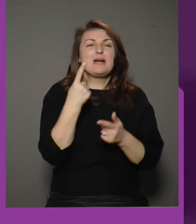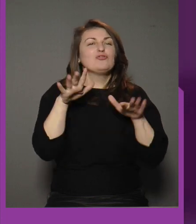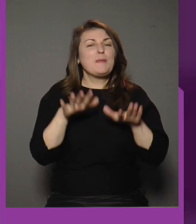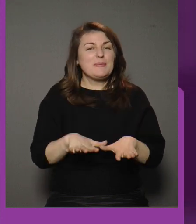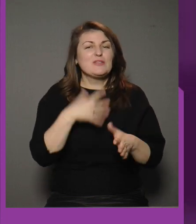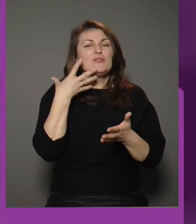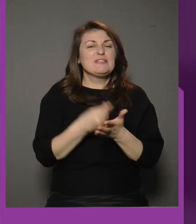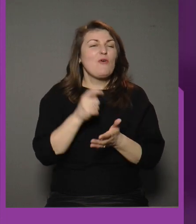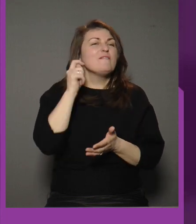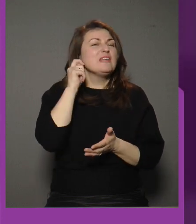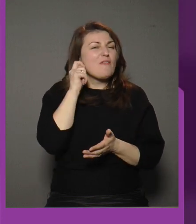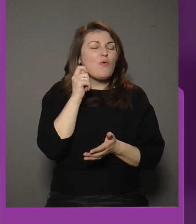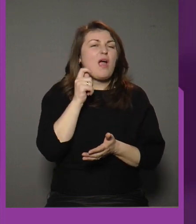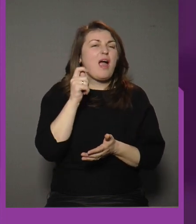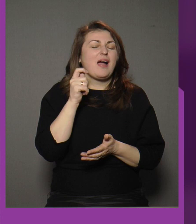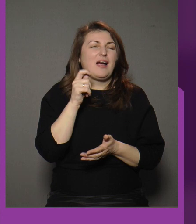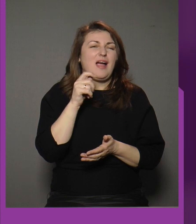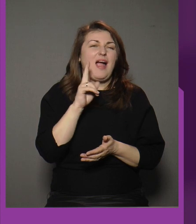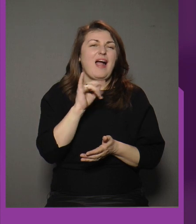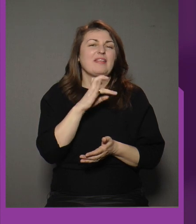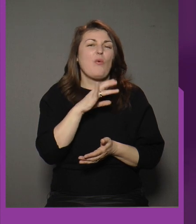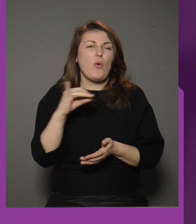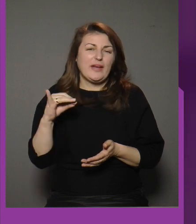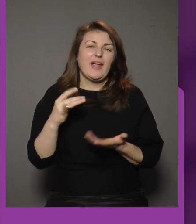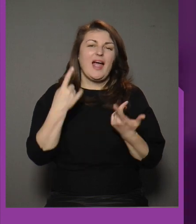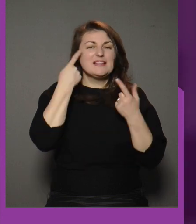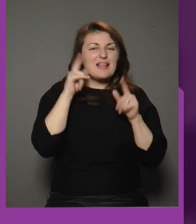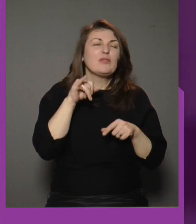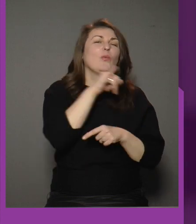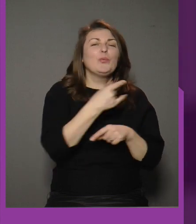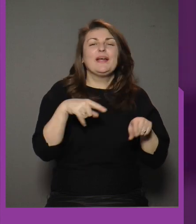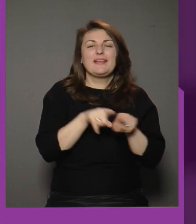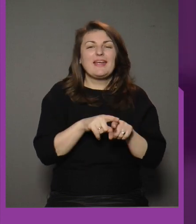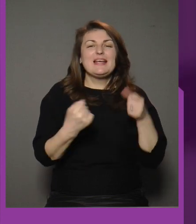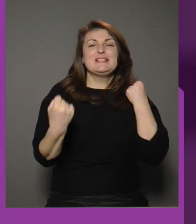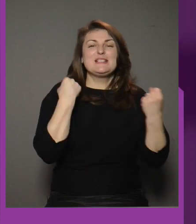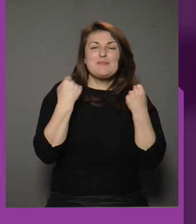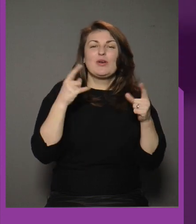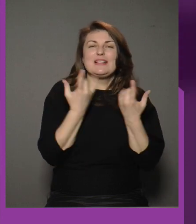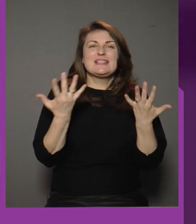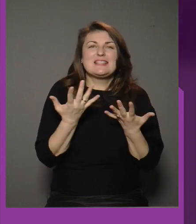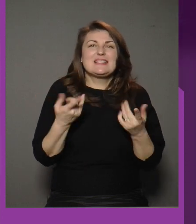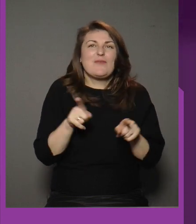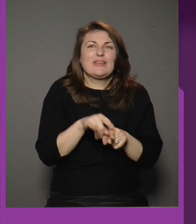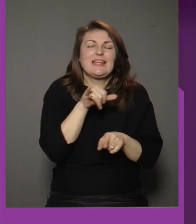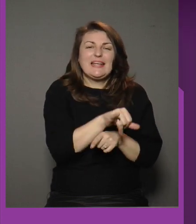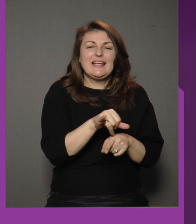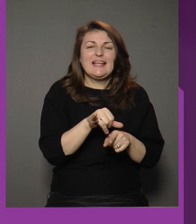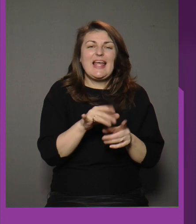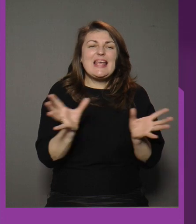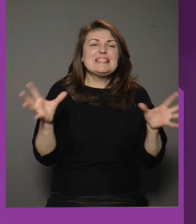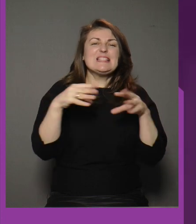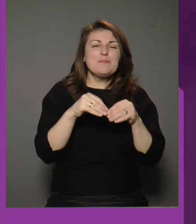своїй віковій категорії. Тому, знаєте, то в них такий спорт, це в них такий, ну,